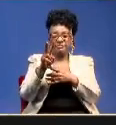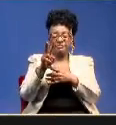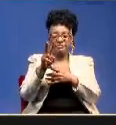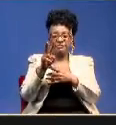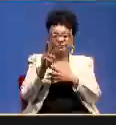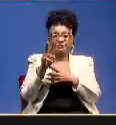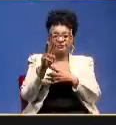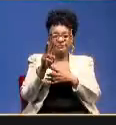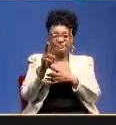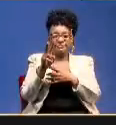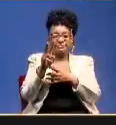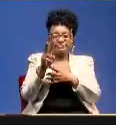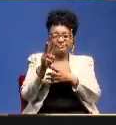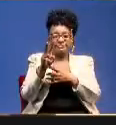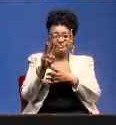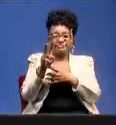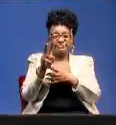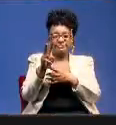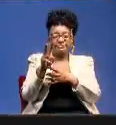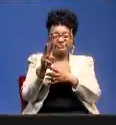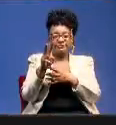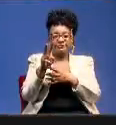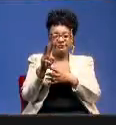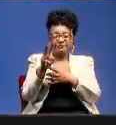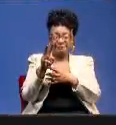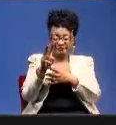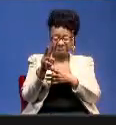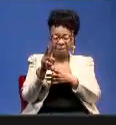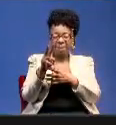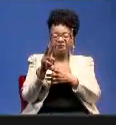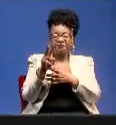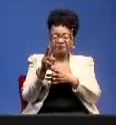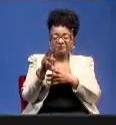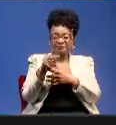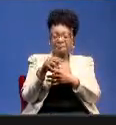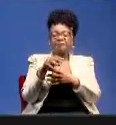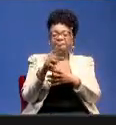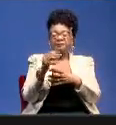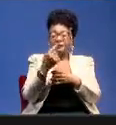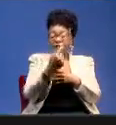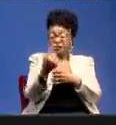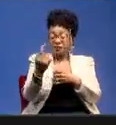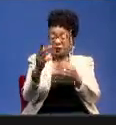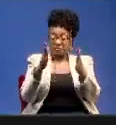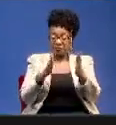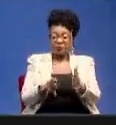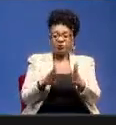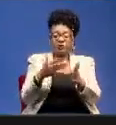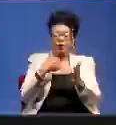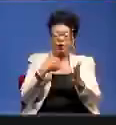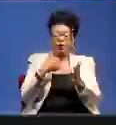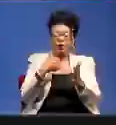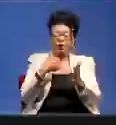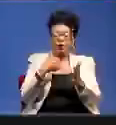NTV. Sadakta Margaret, wanasema kila mwanadamu ana nafasi moyoni.